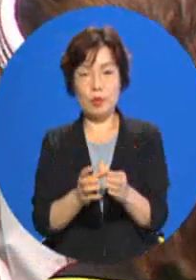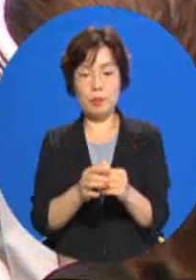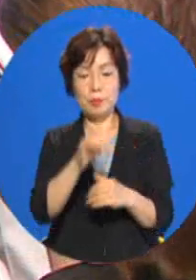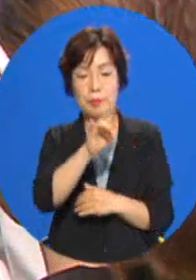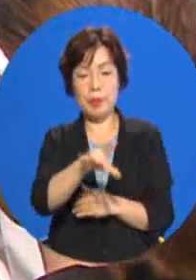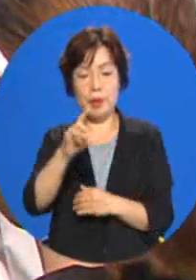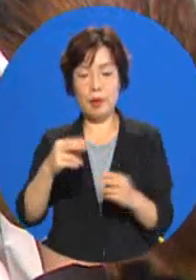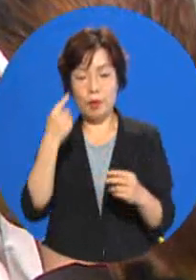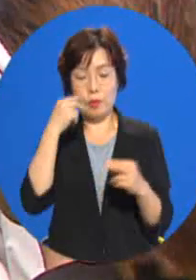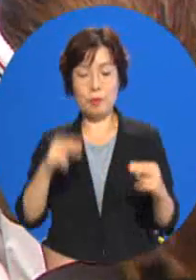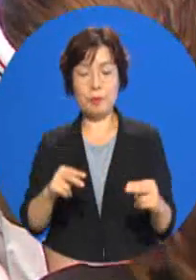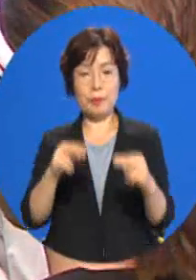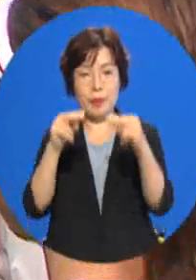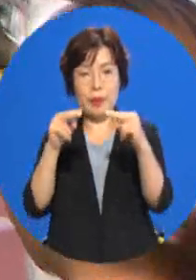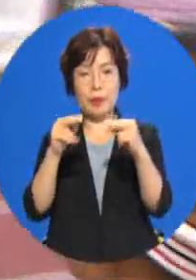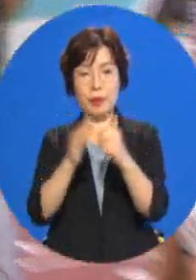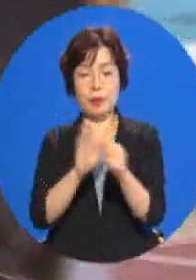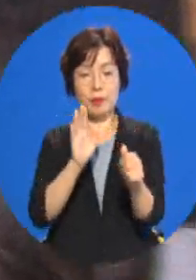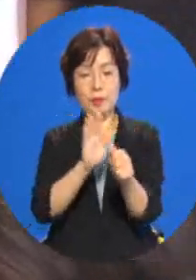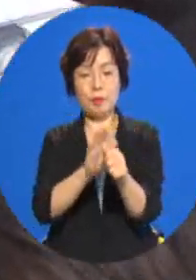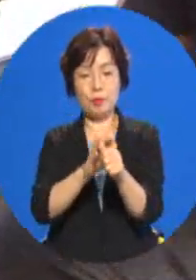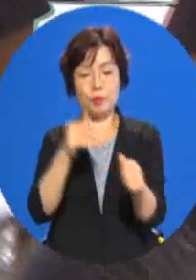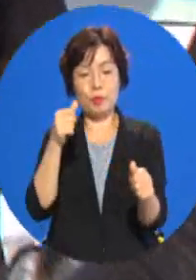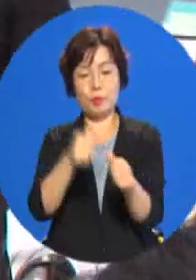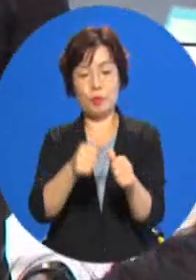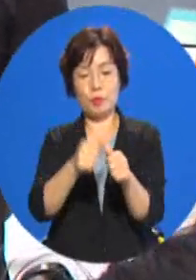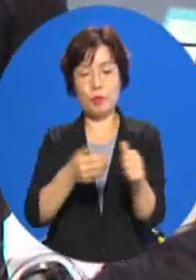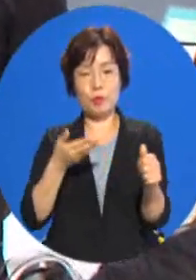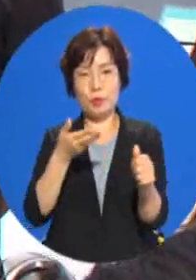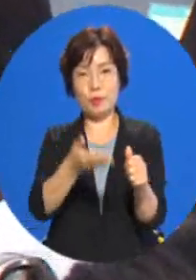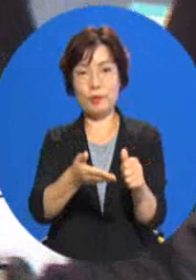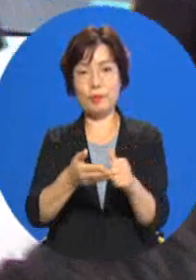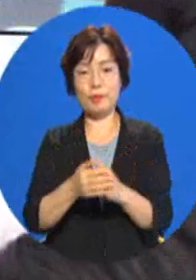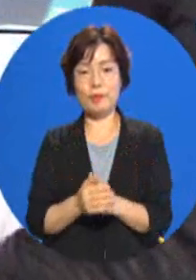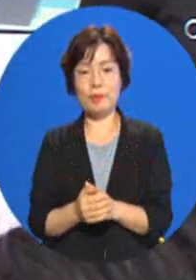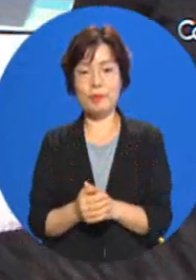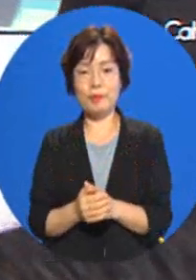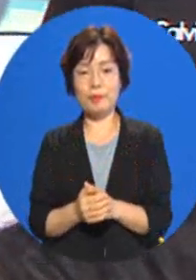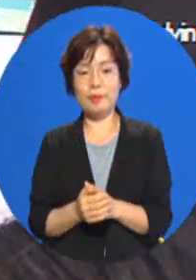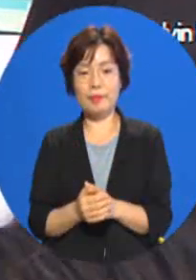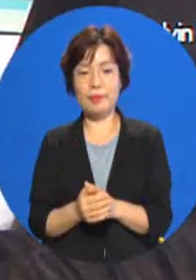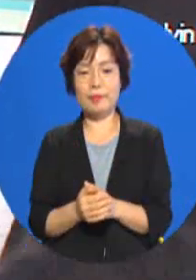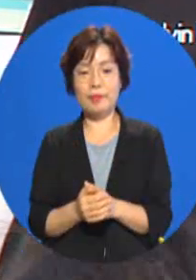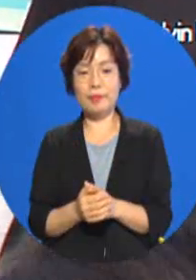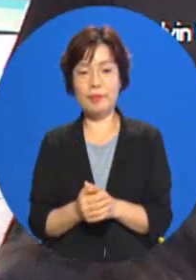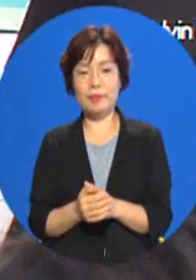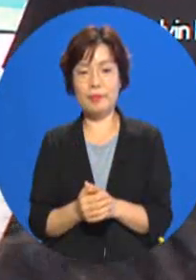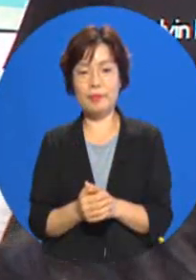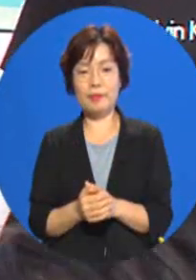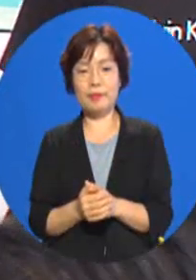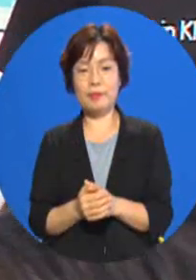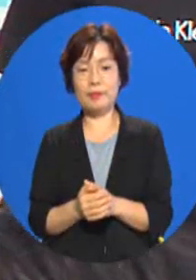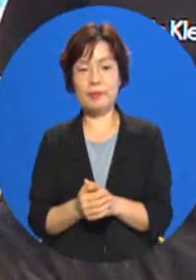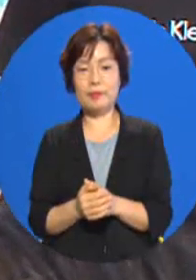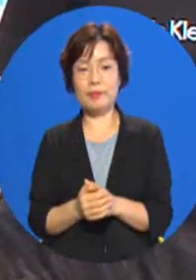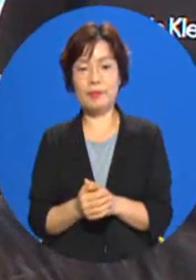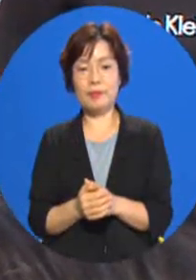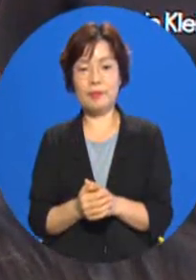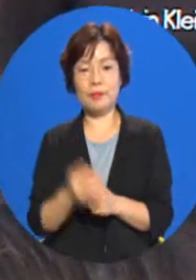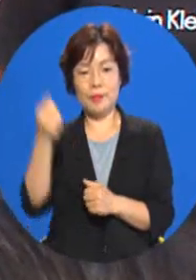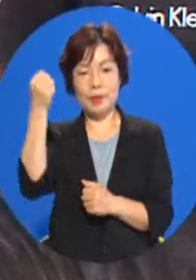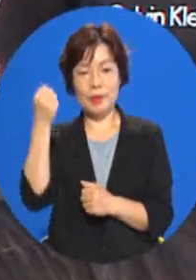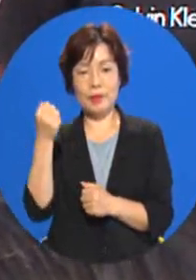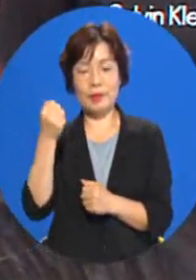한 명과 눈을 맞추며 응원과 당부의 말을 전했습니다. 나중에 대표팀으로 보자. 가자. 네.